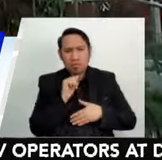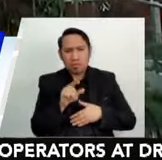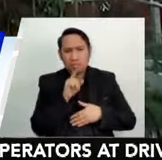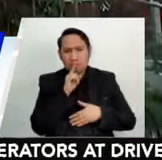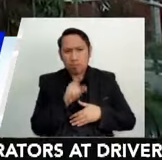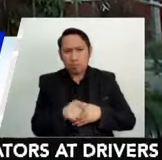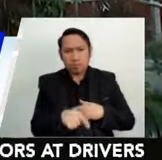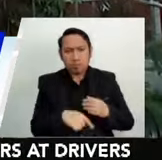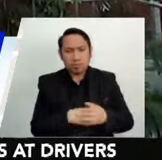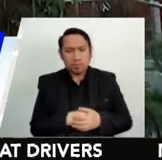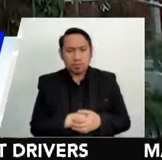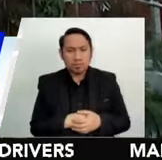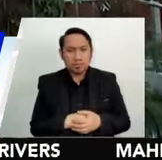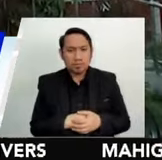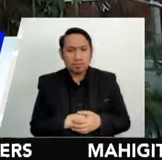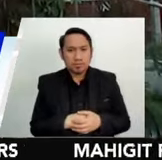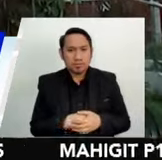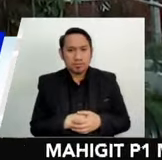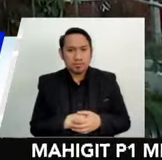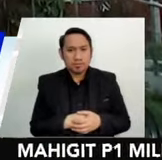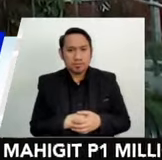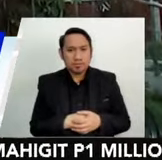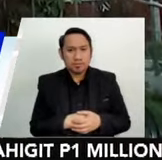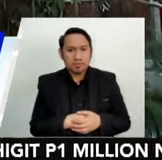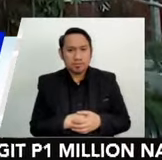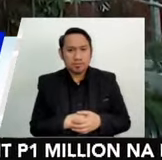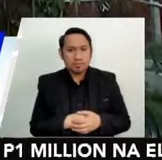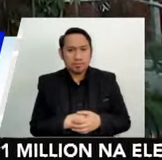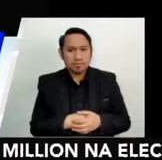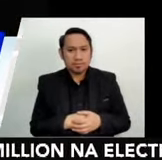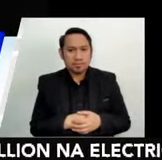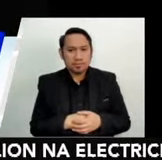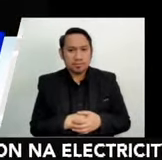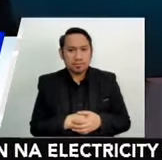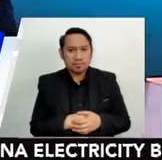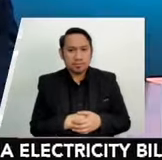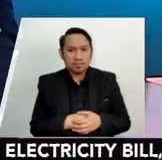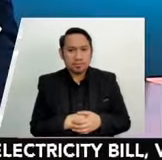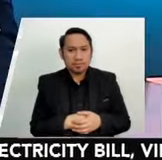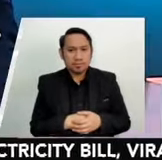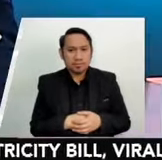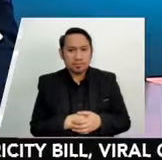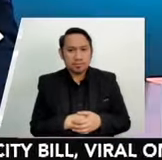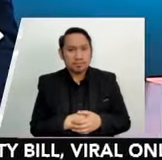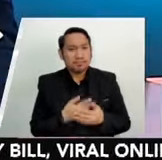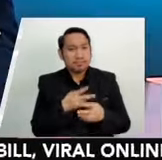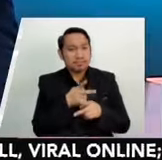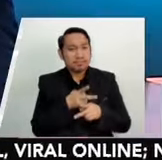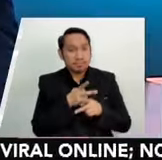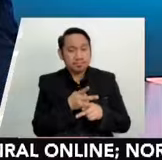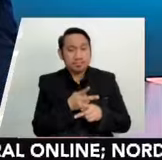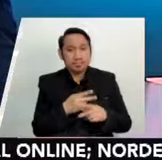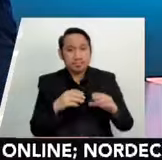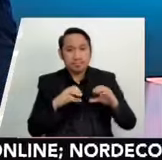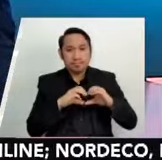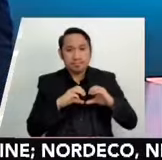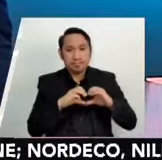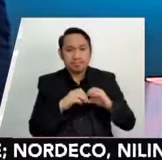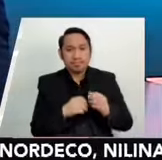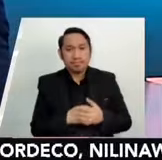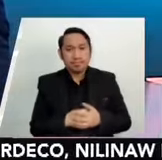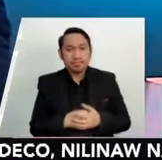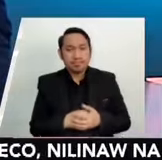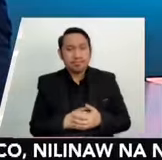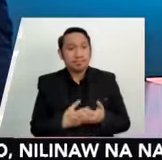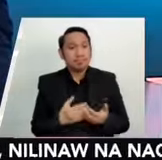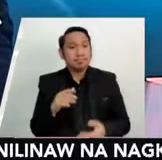ating planeta sa tinatawag na photon belts na nasa kalawakan. Ingat po tayo, mga kapuso. Ako po si Angelo